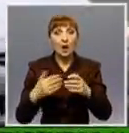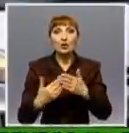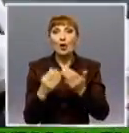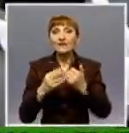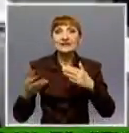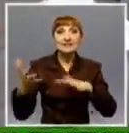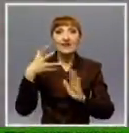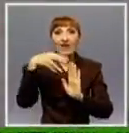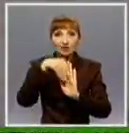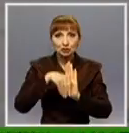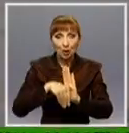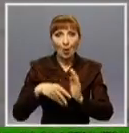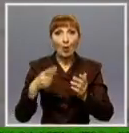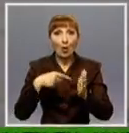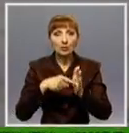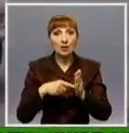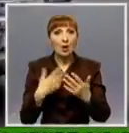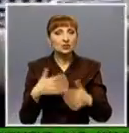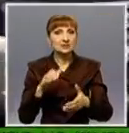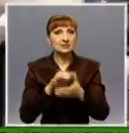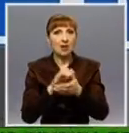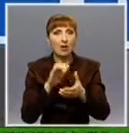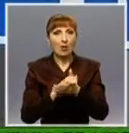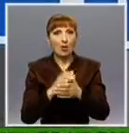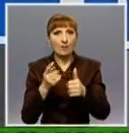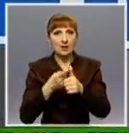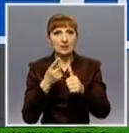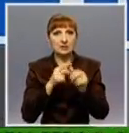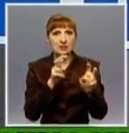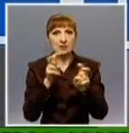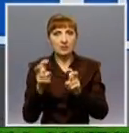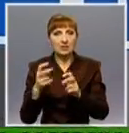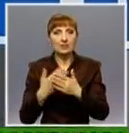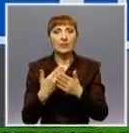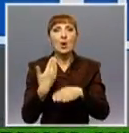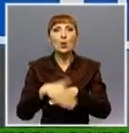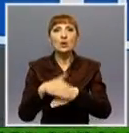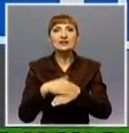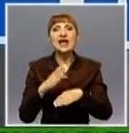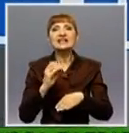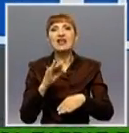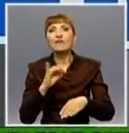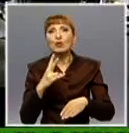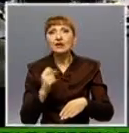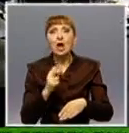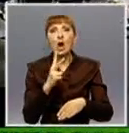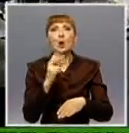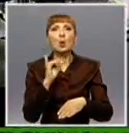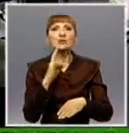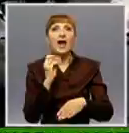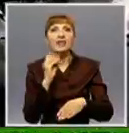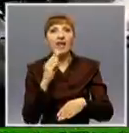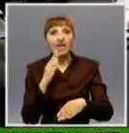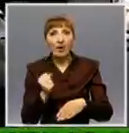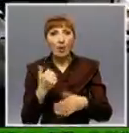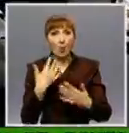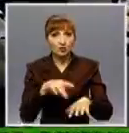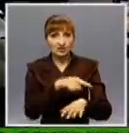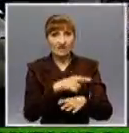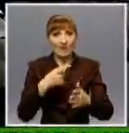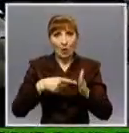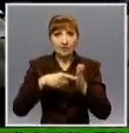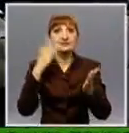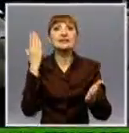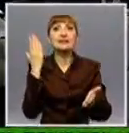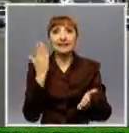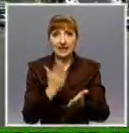состав мегаполиса, принесли с собой хорошо знакомые именные обозначения. Например, такие улицы, как Сейфуллина, Кунаева, Кабанбай-Батыра, давно существуют в